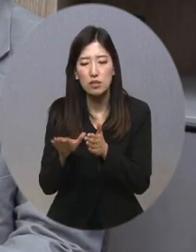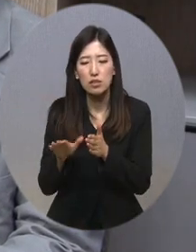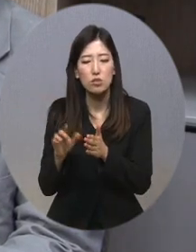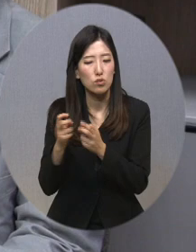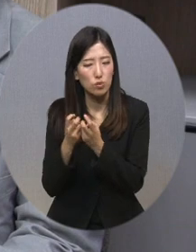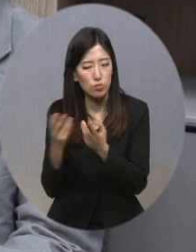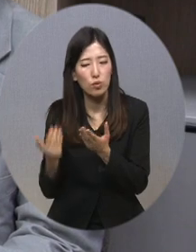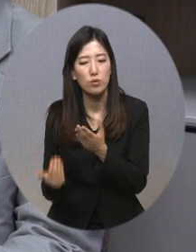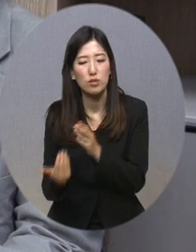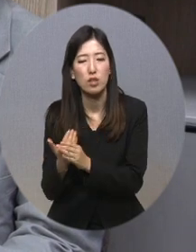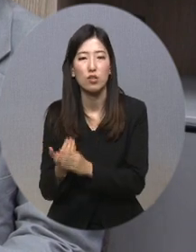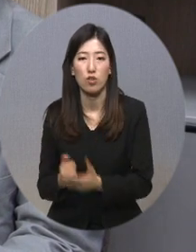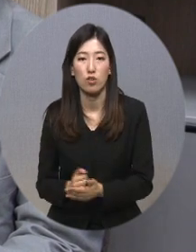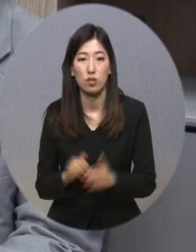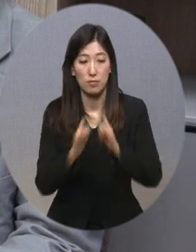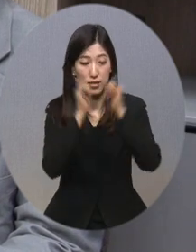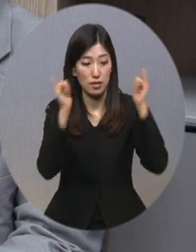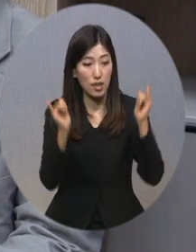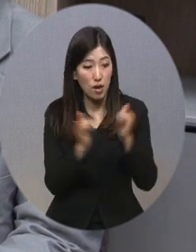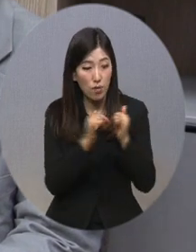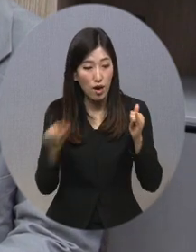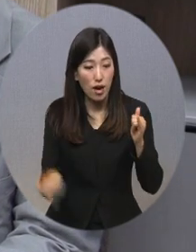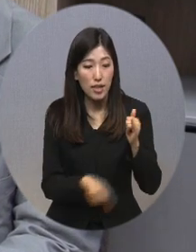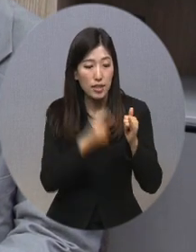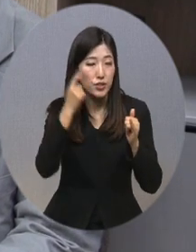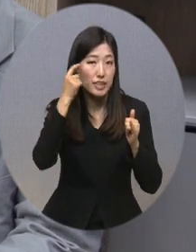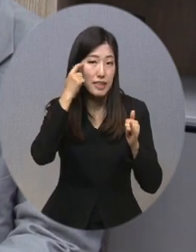바꿔나가야 되죠, 우리가. 예. 아. 예. 예. 우리가